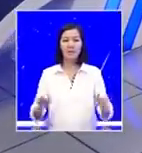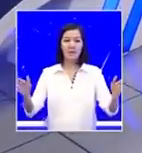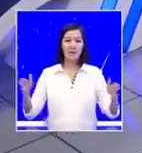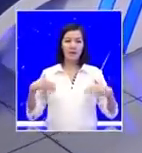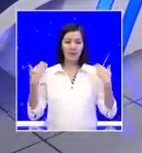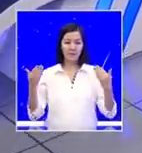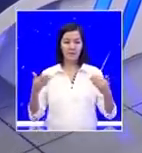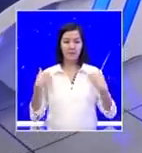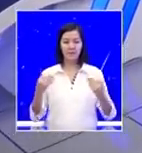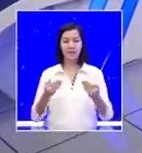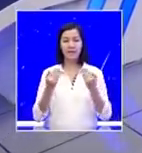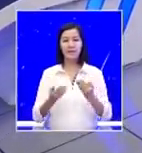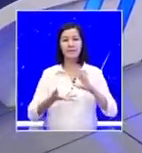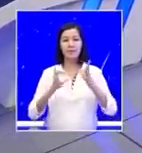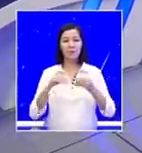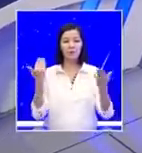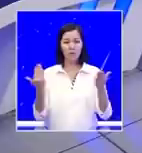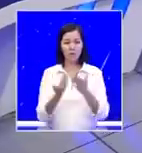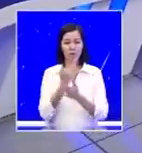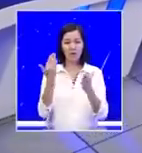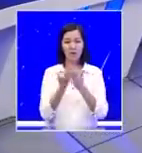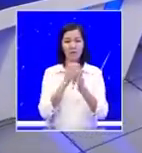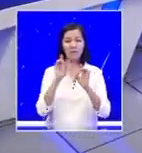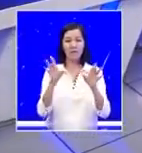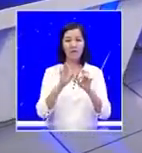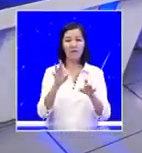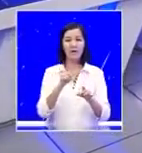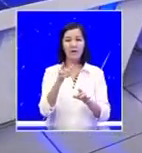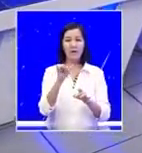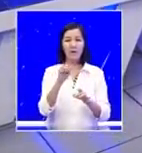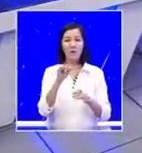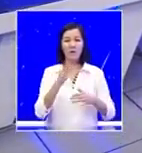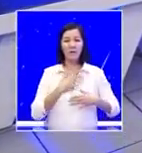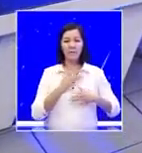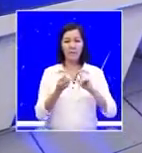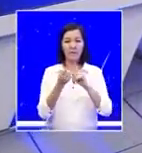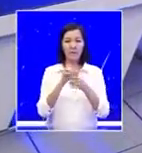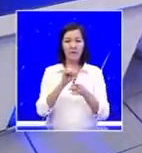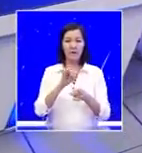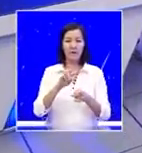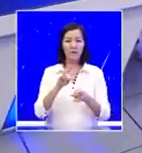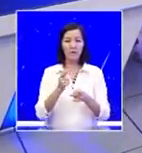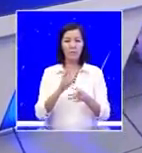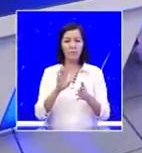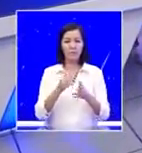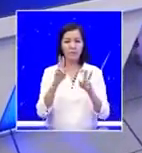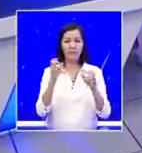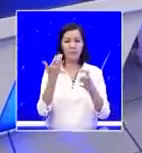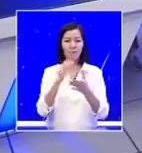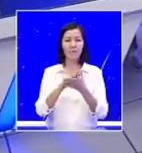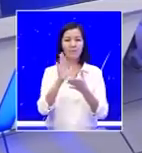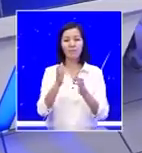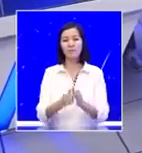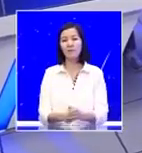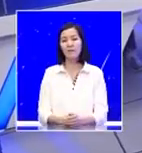Армысыздар, аймақтың басты арнасында қорытынды жаңалықтар студияда ақпараттар легімен Гауһар Мұса, сурда аудармада Айгүл Жұмашқызы. Қымбатты көрермен